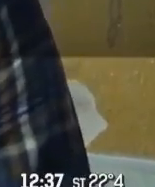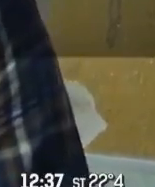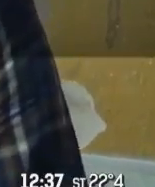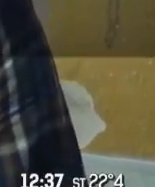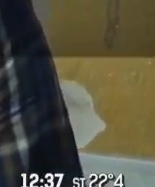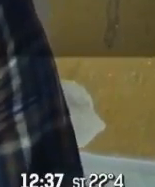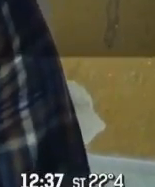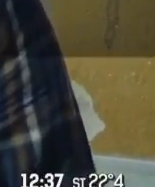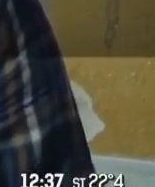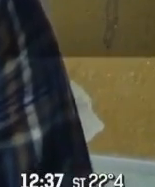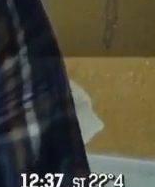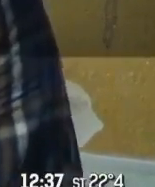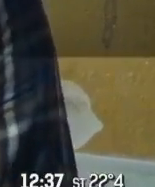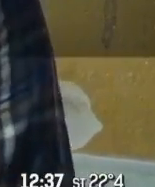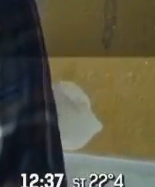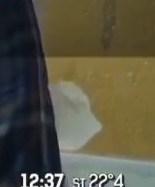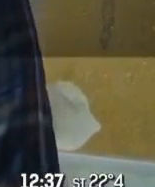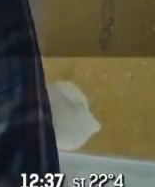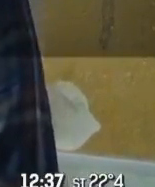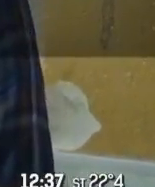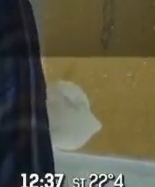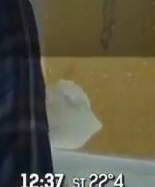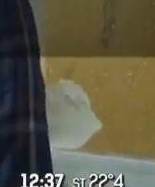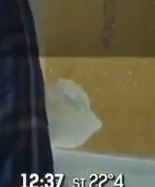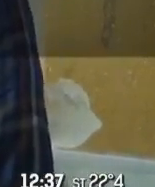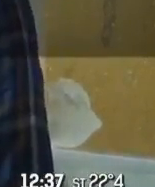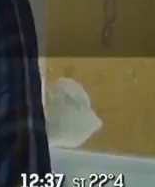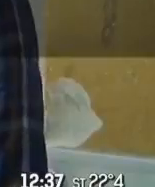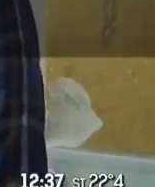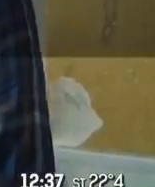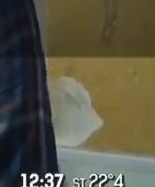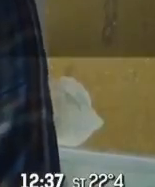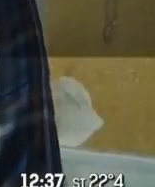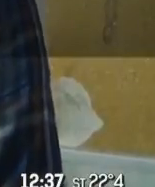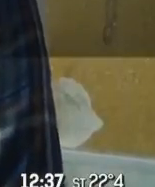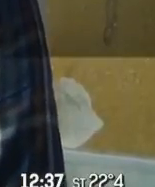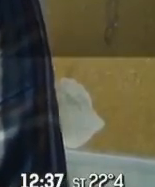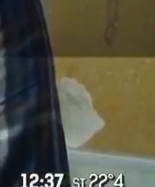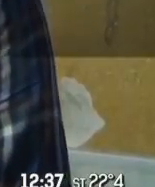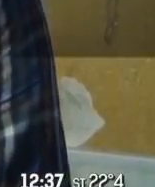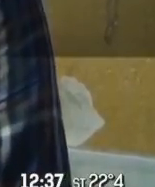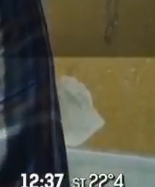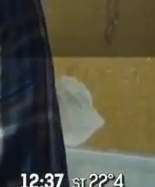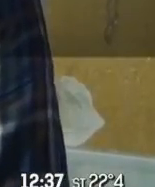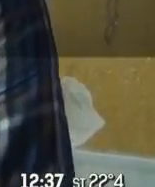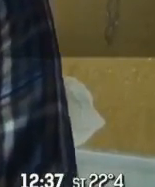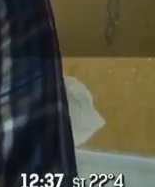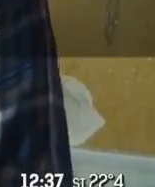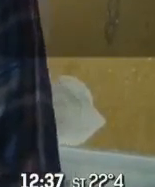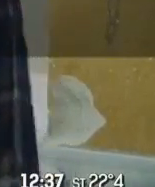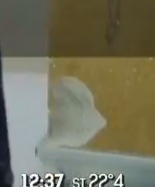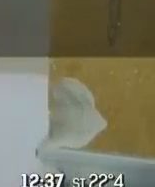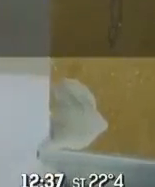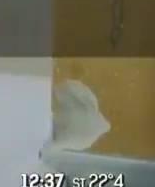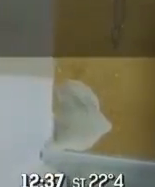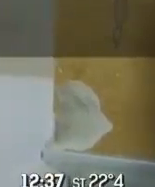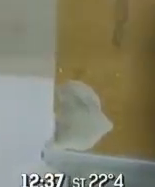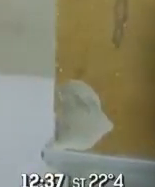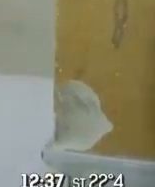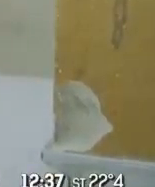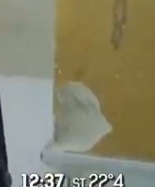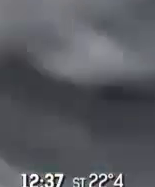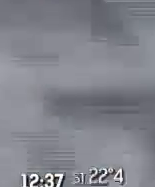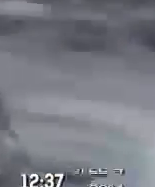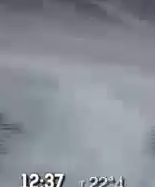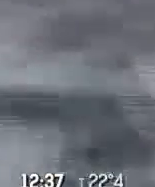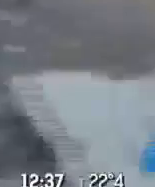كيماوي وهالحكي هذا، لكن وقت تم تقييمه من قبل الكادر الطبي هون لهي الحالات ما كان في أي أعراض لهذا